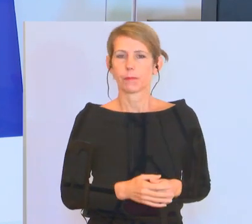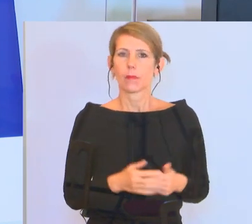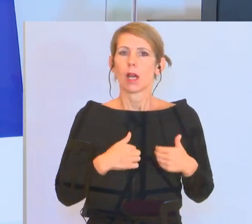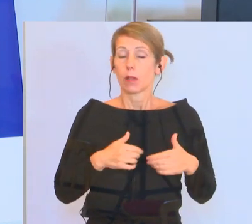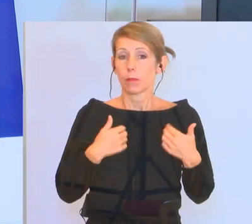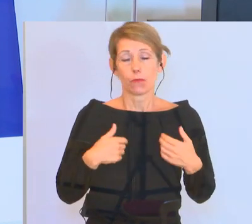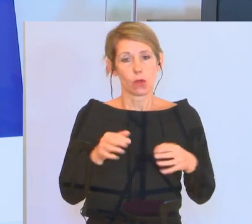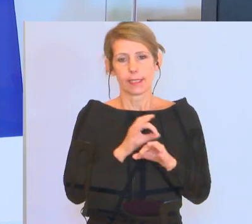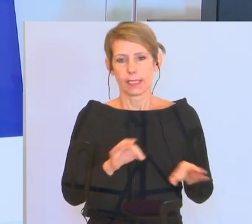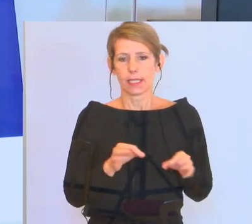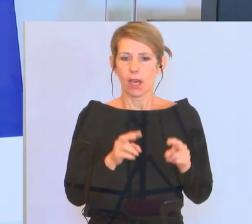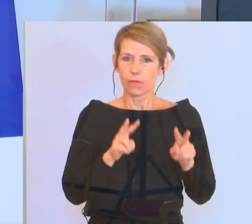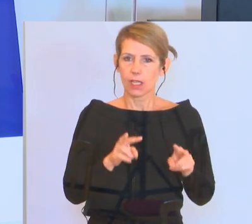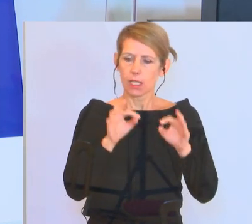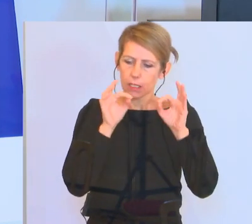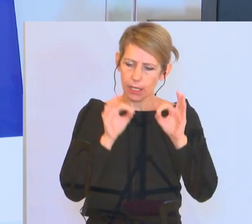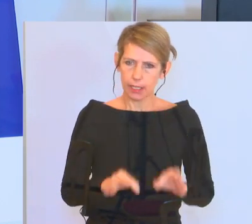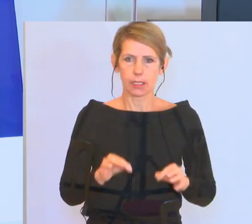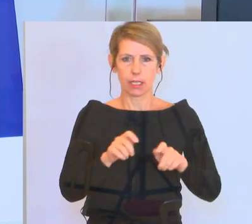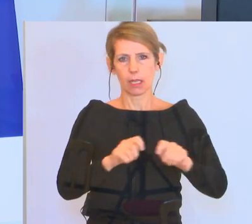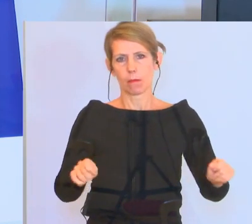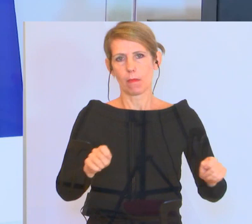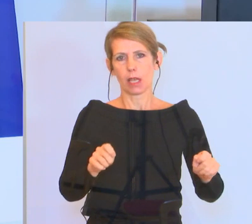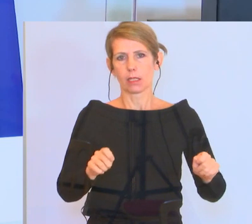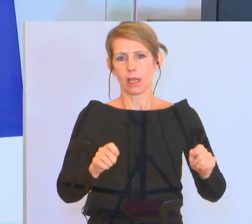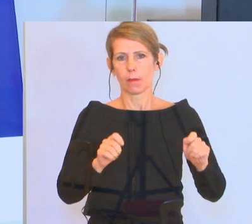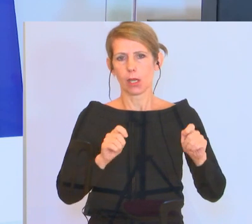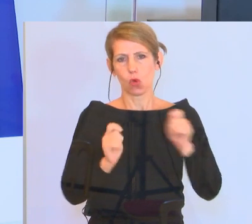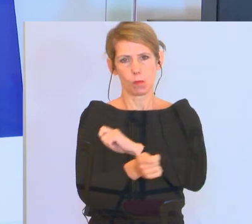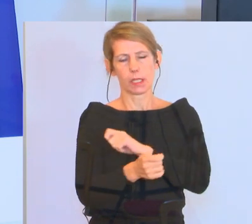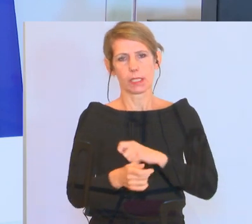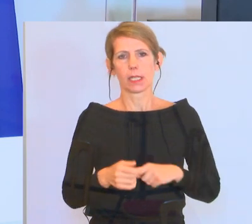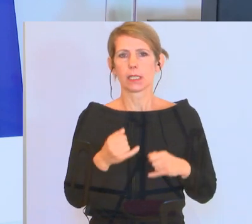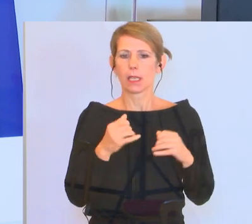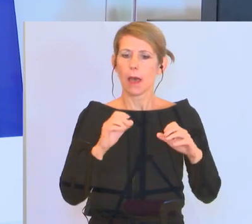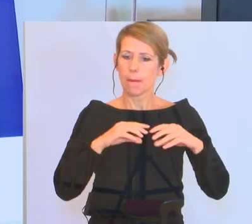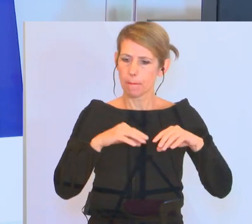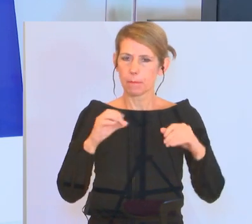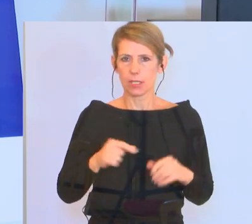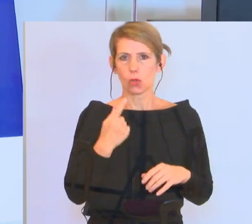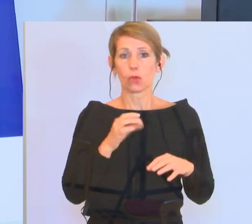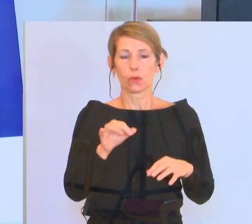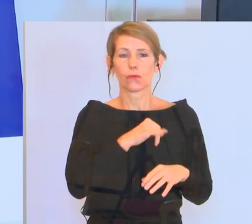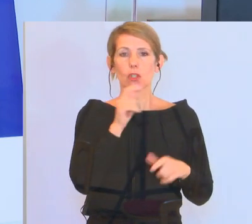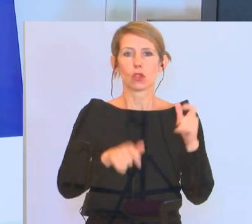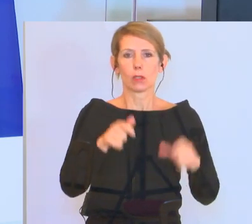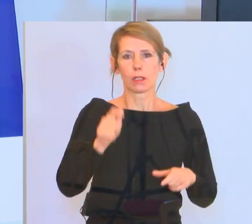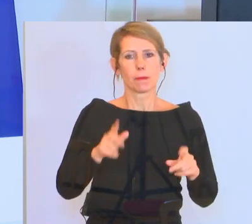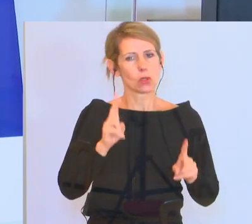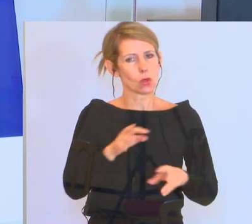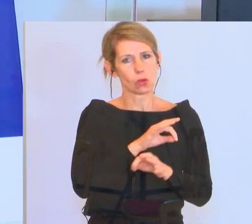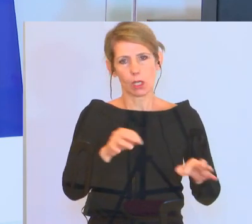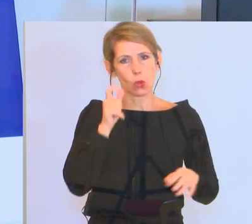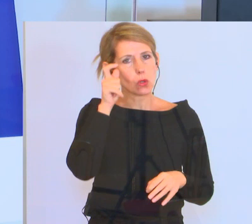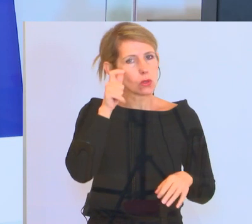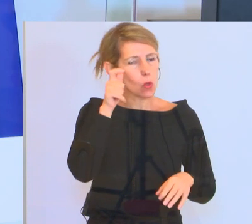Es freut mich, dass wir hier richtige Maßnahmen getroffen haben und in vereinten Kräften hier besonders für die Jugendlichen sorgen konnten, dass